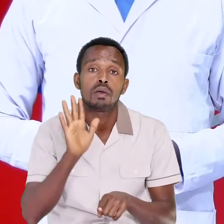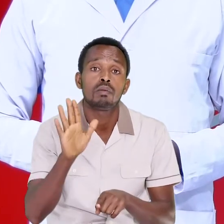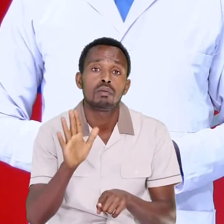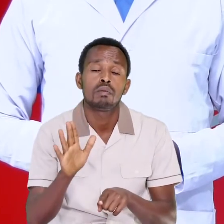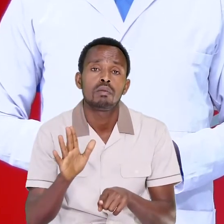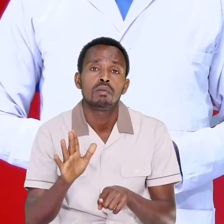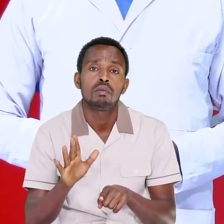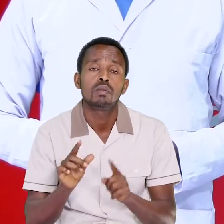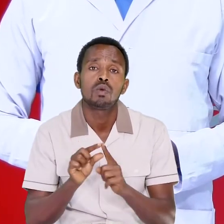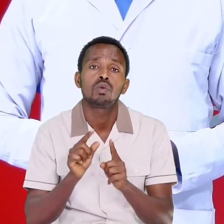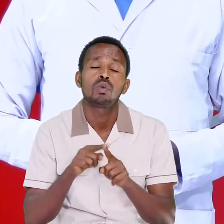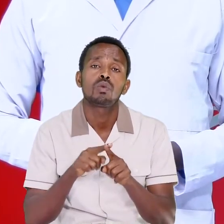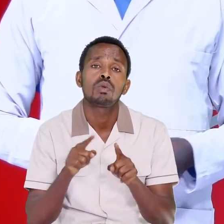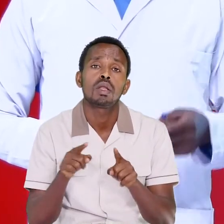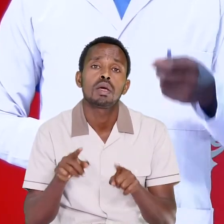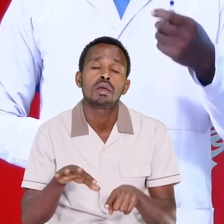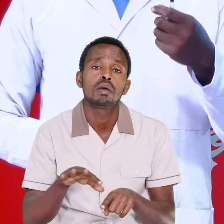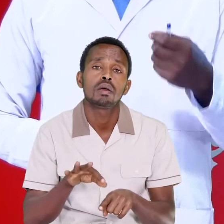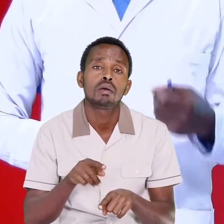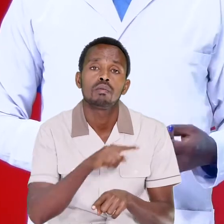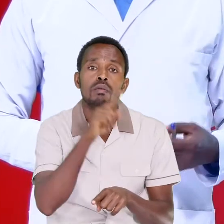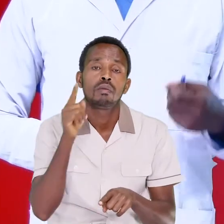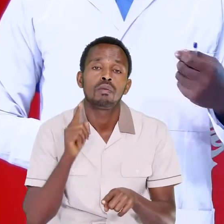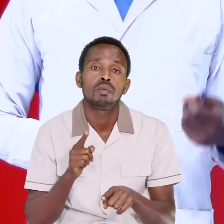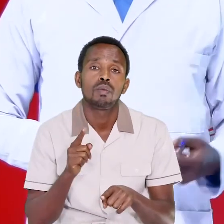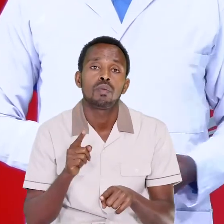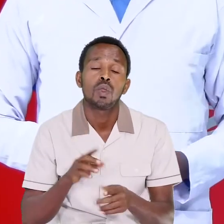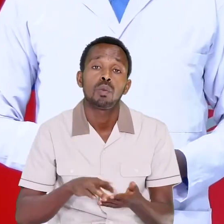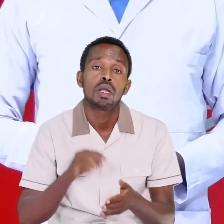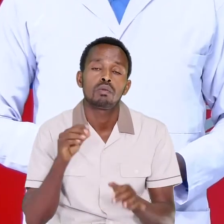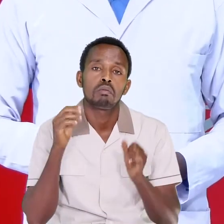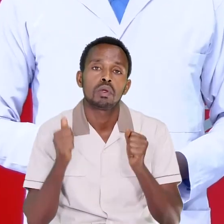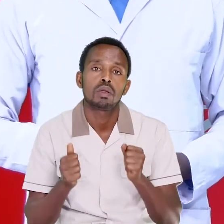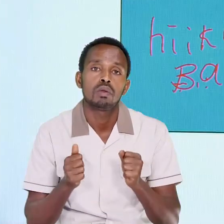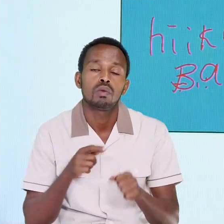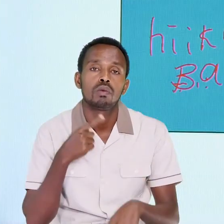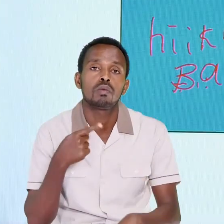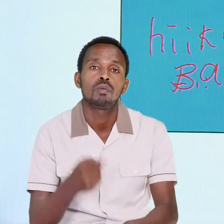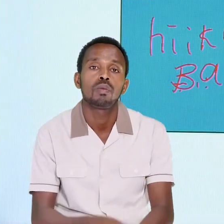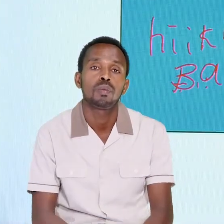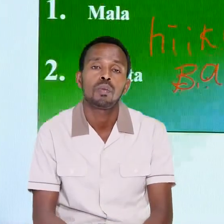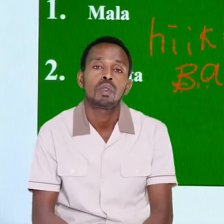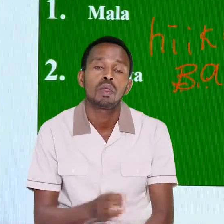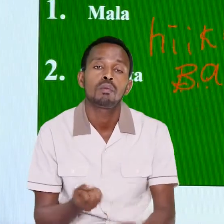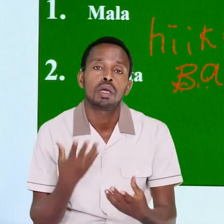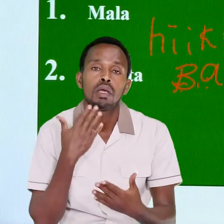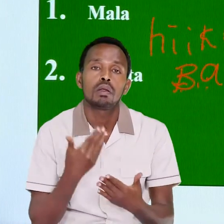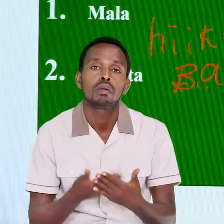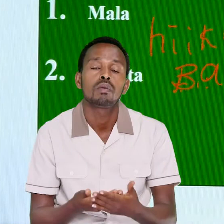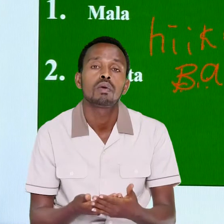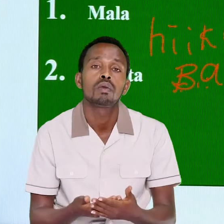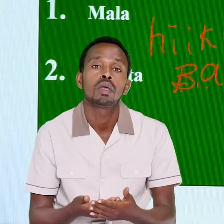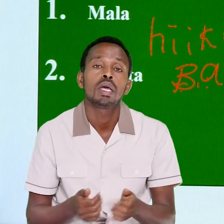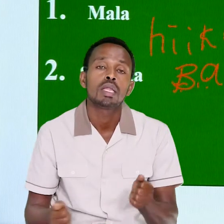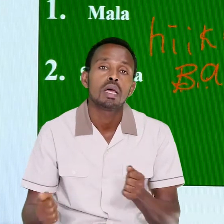addaa gaafadhaa. Isaan irraa jechoota adda addaa barachuu dandeessu jechuudha. Baay'ee gaariidha.